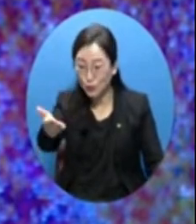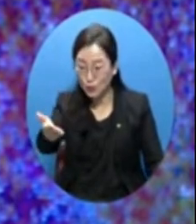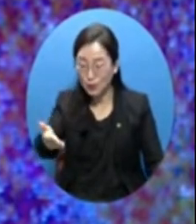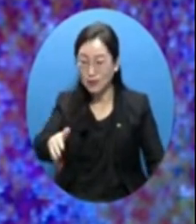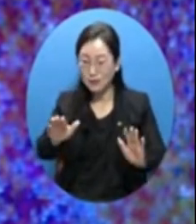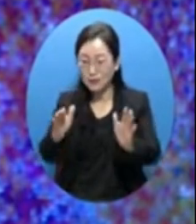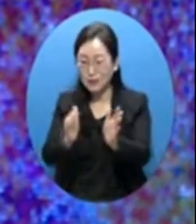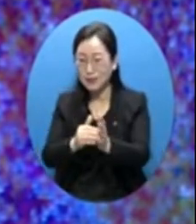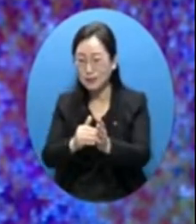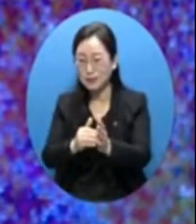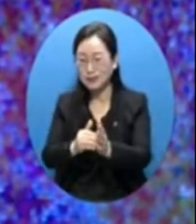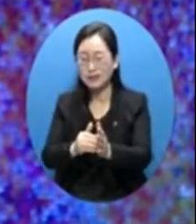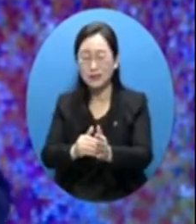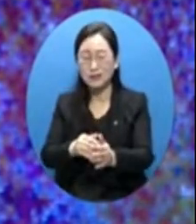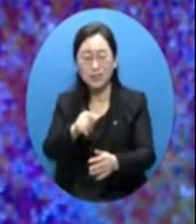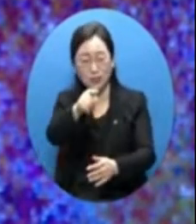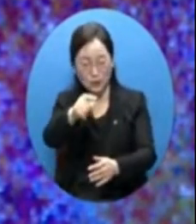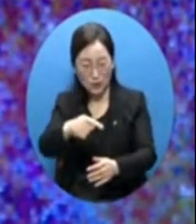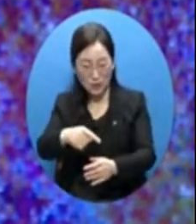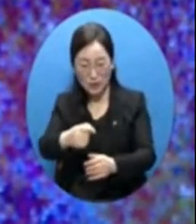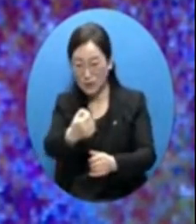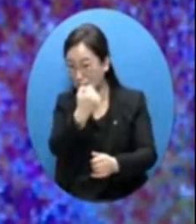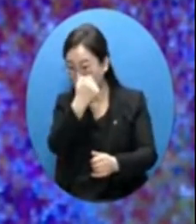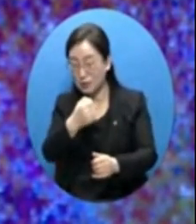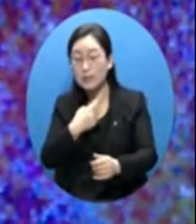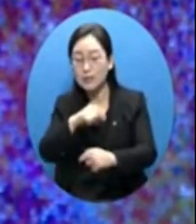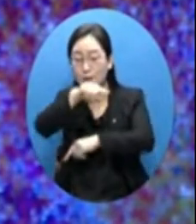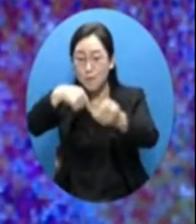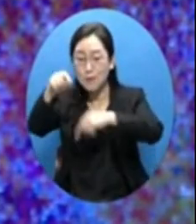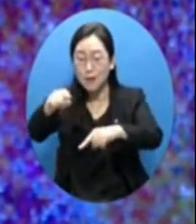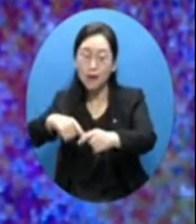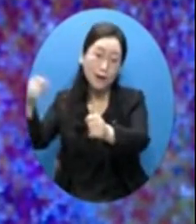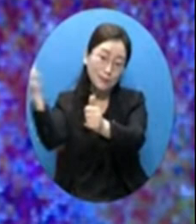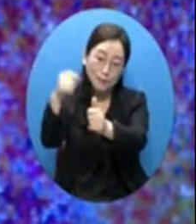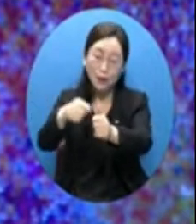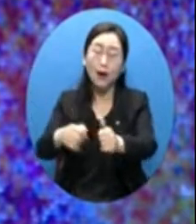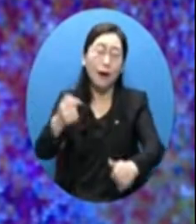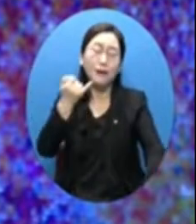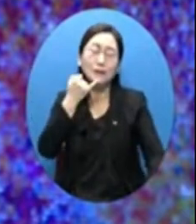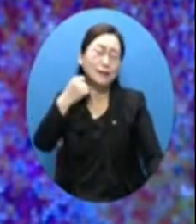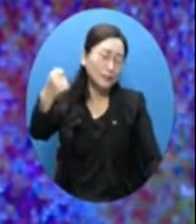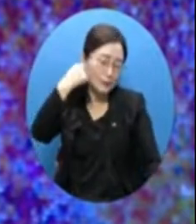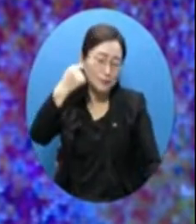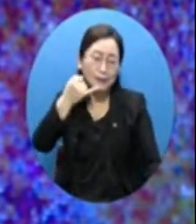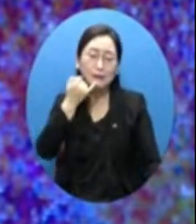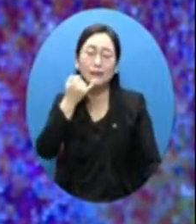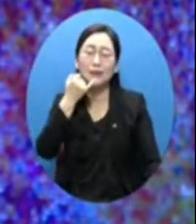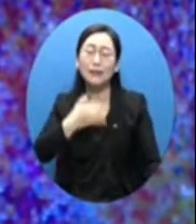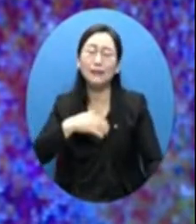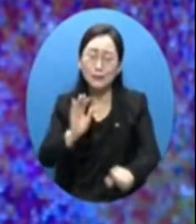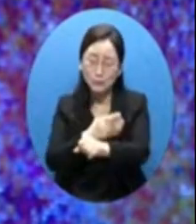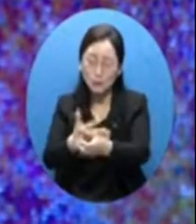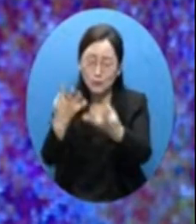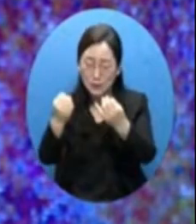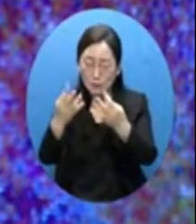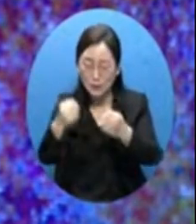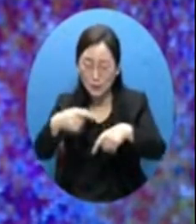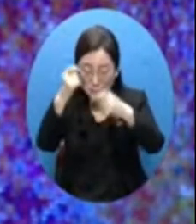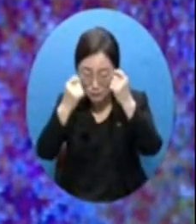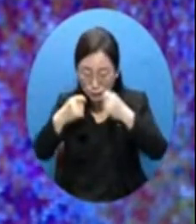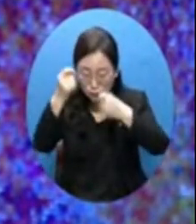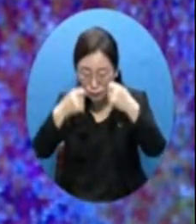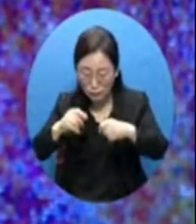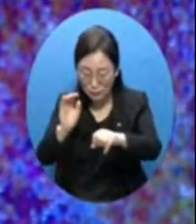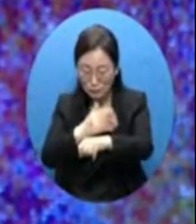소름이 있으니까 와서 때리기도 하고 근데 더 때리십시오. 더 때리십시오. 내가 그동안 잘못을 많이 했습니다. 그가 눈물로 그의